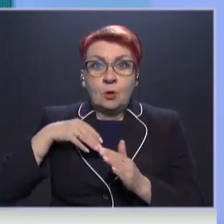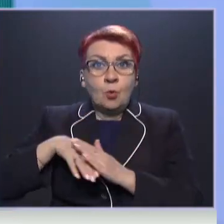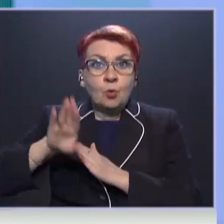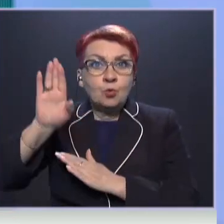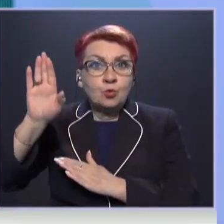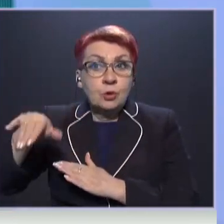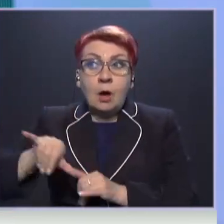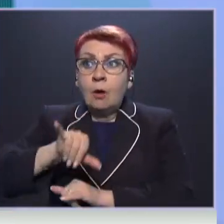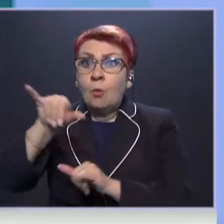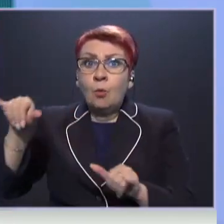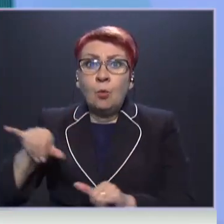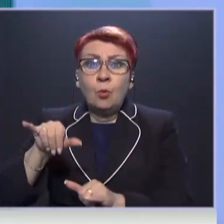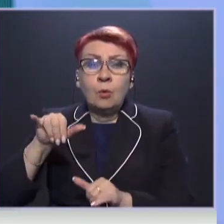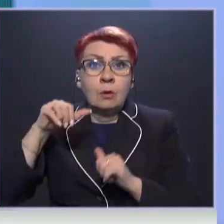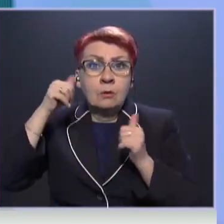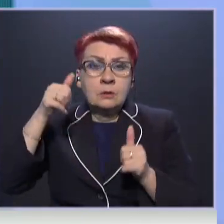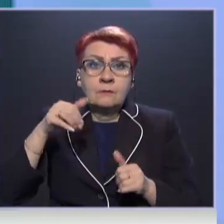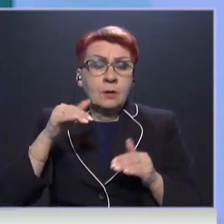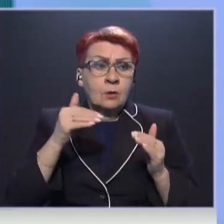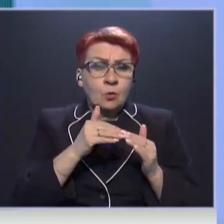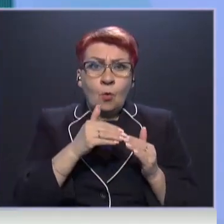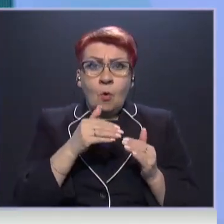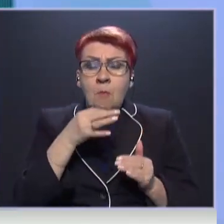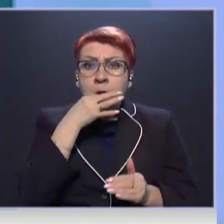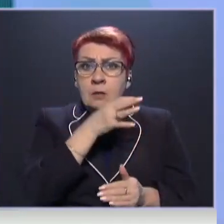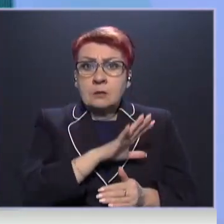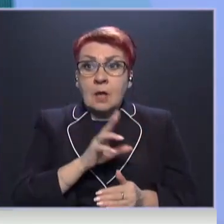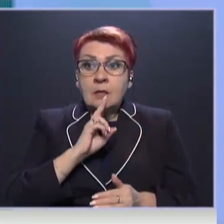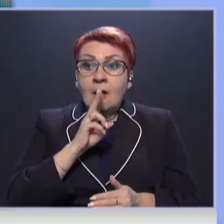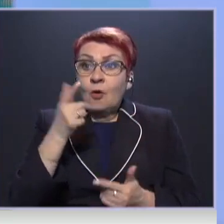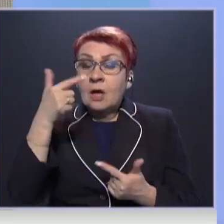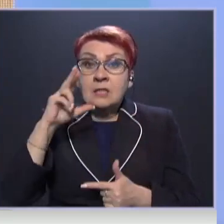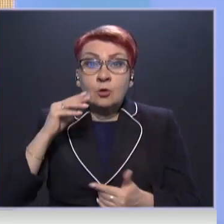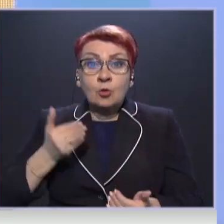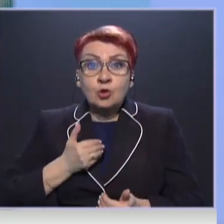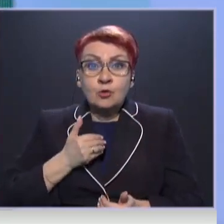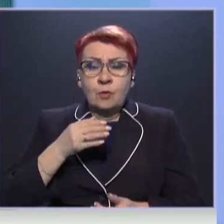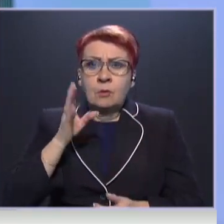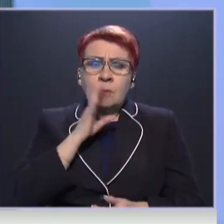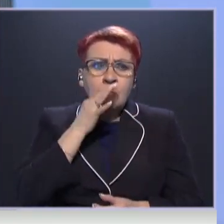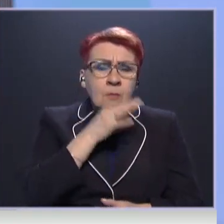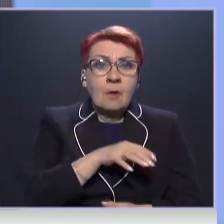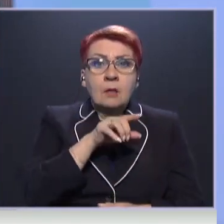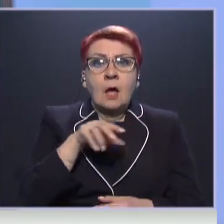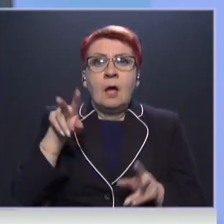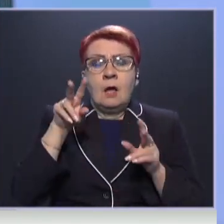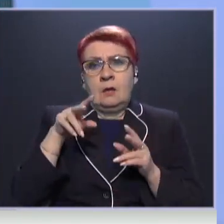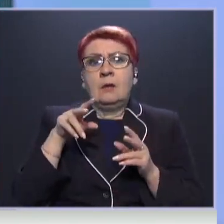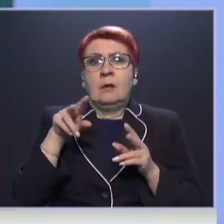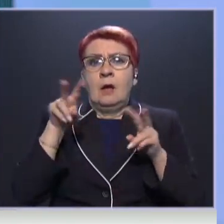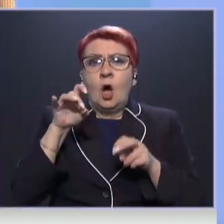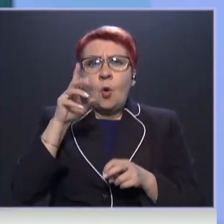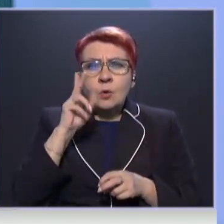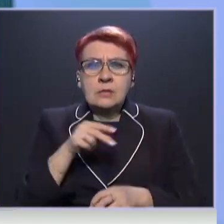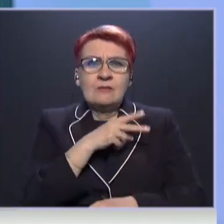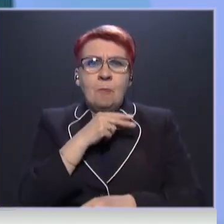не сказала, где она находится. Я не знаю, где она живет уже 2 года. Я обращалась с розыском в